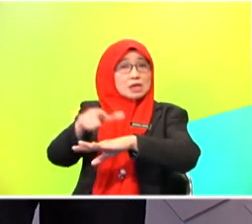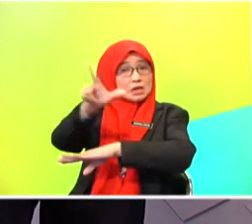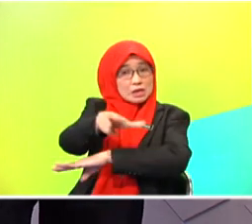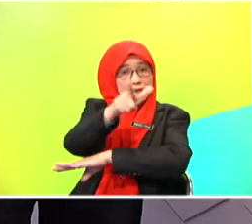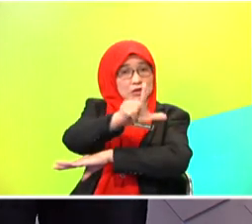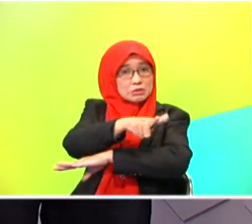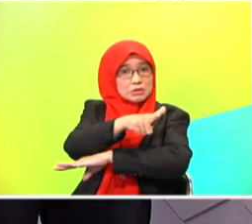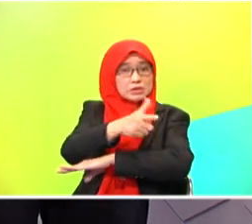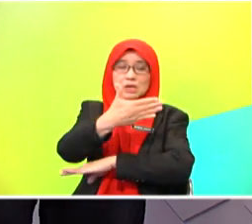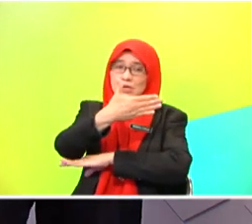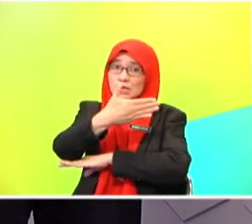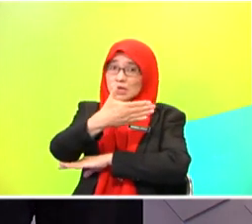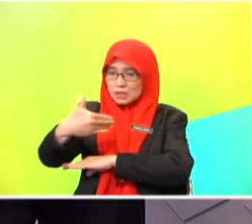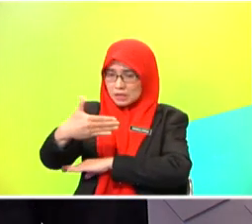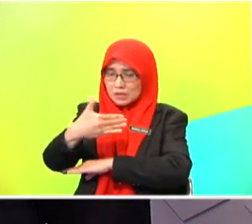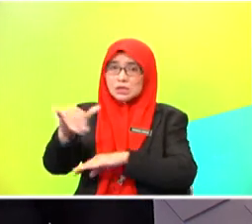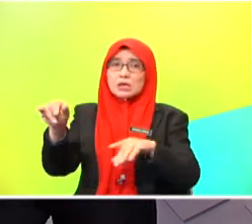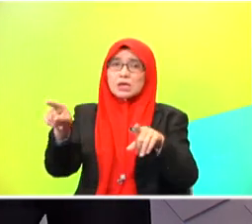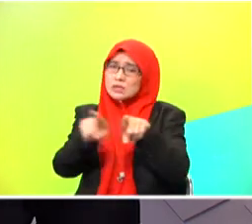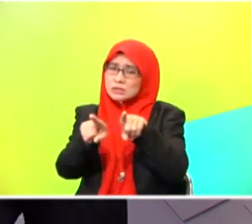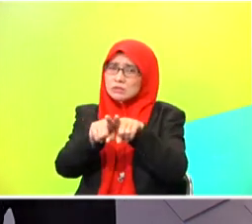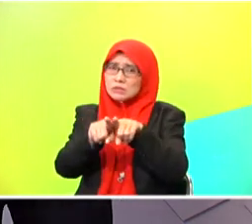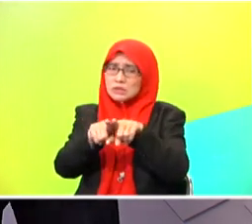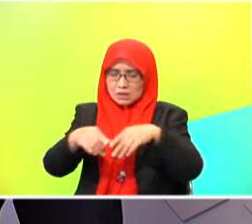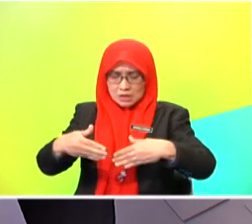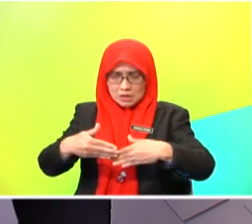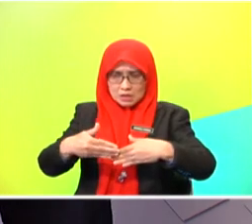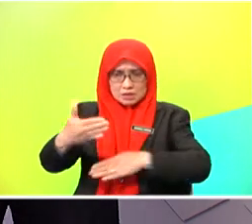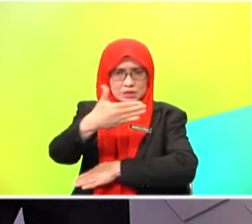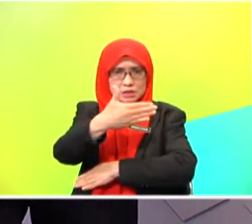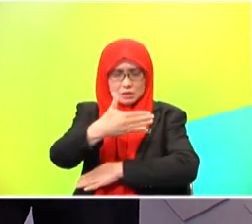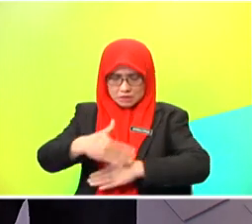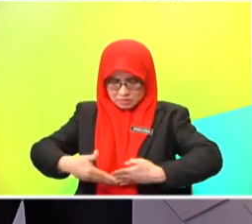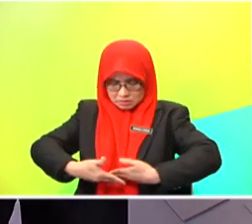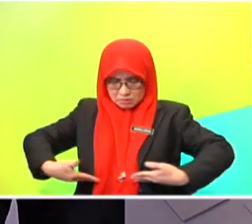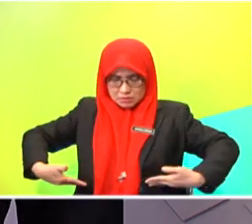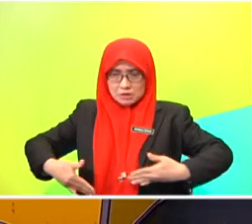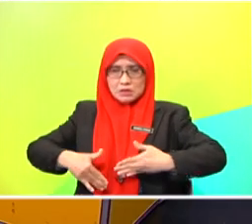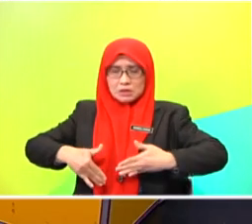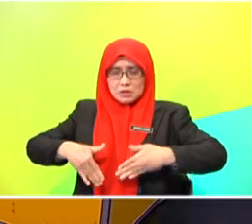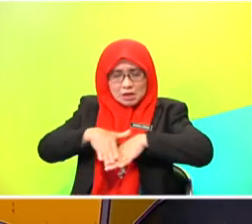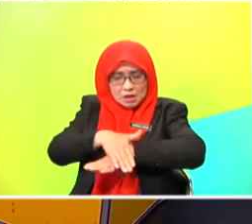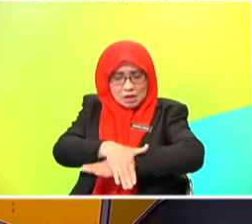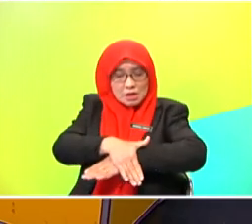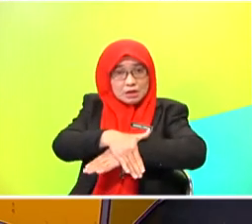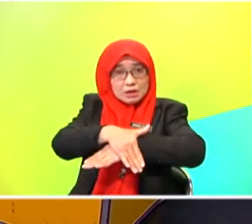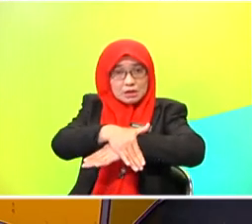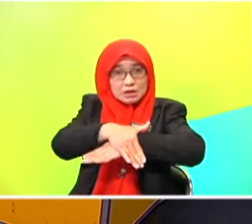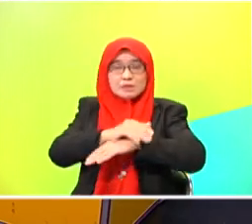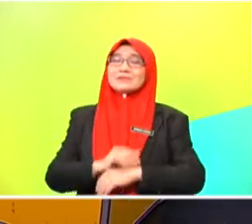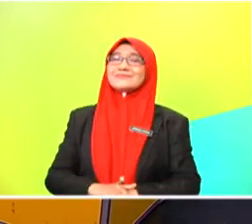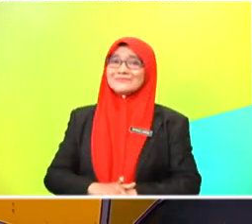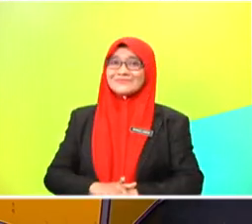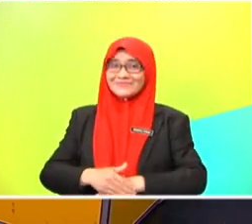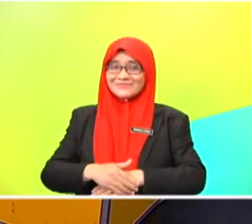ikannya, ekor dia tu seperti ikan duyung. Ikan duyung macam mana? Ria? Ekornya macam ni, Cikgu. Dia ke kiri ke kanan. Ke kiri